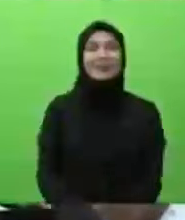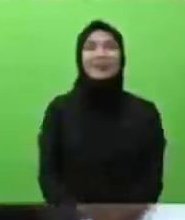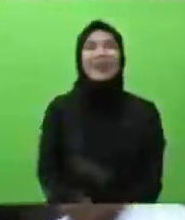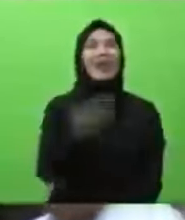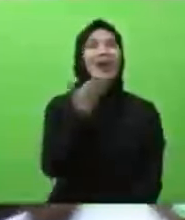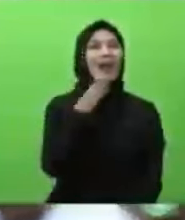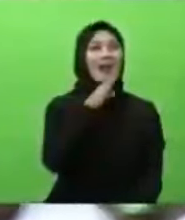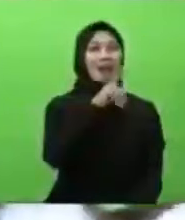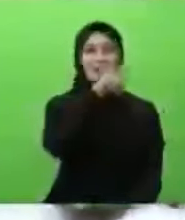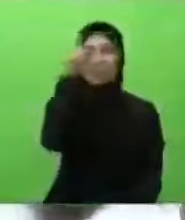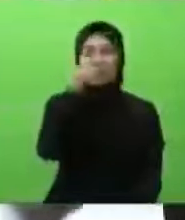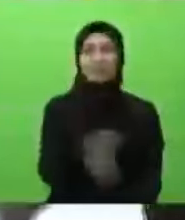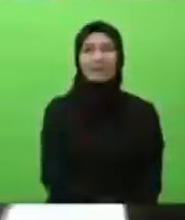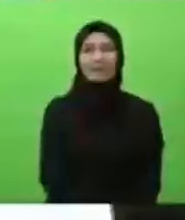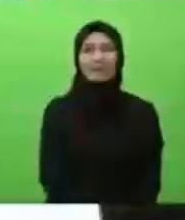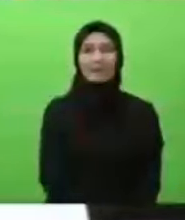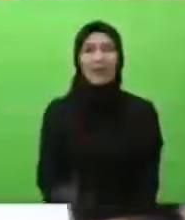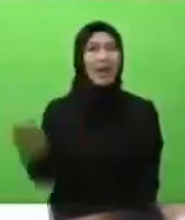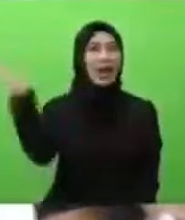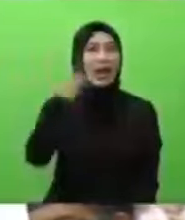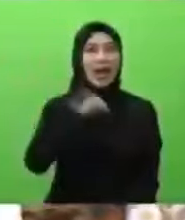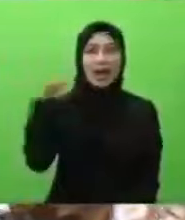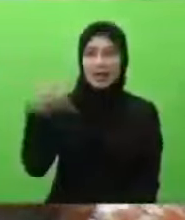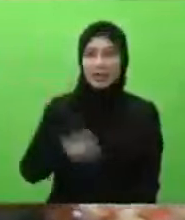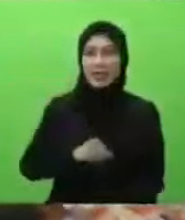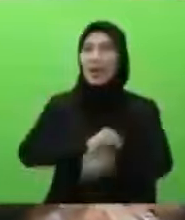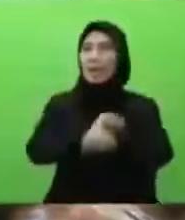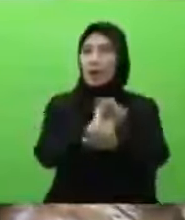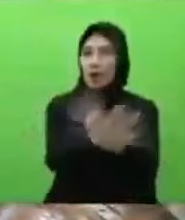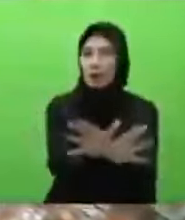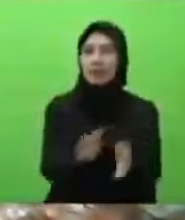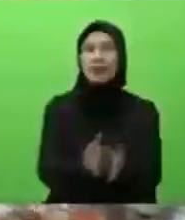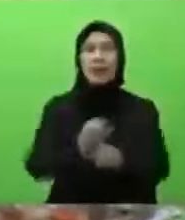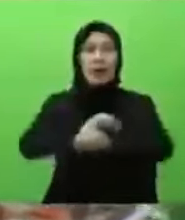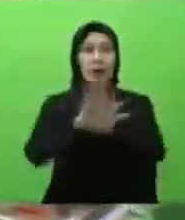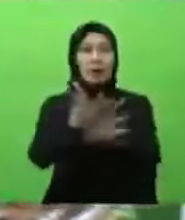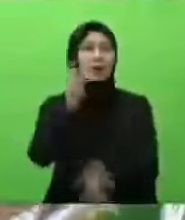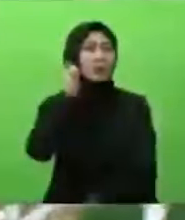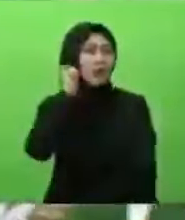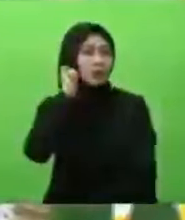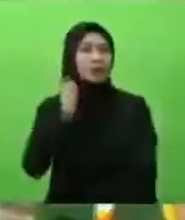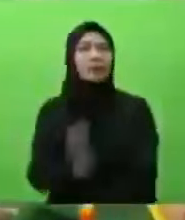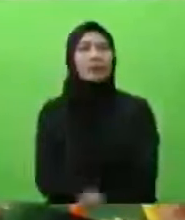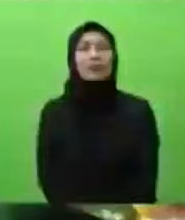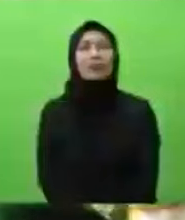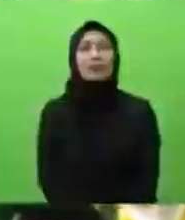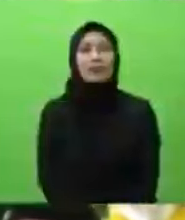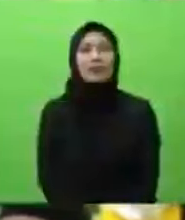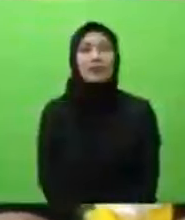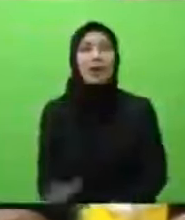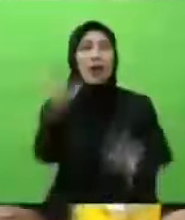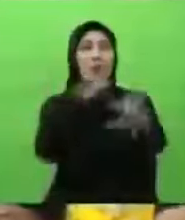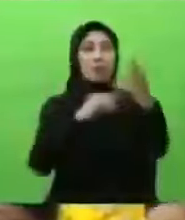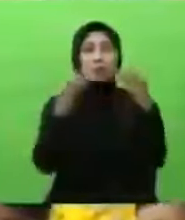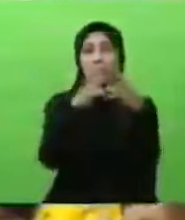Alhamdulillah pada hari ini muhammadiah dan Aisah dapat melaksanakan pembukaan Muktamar